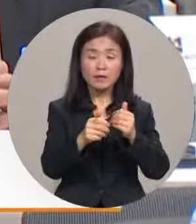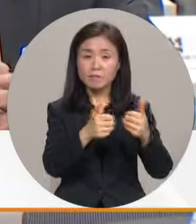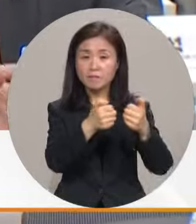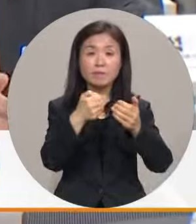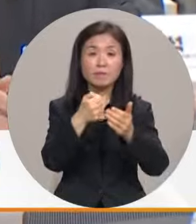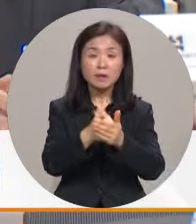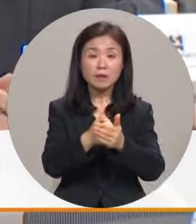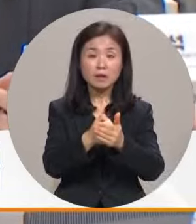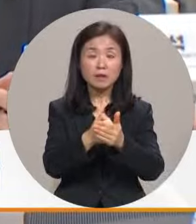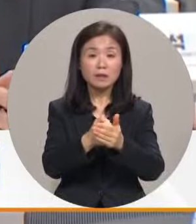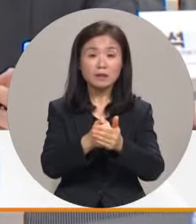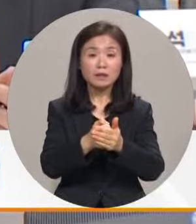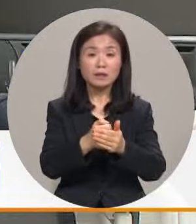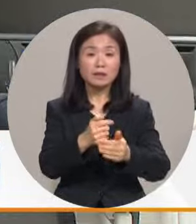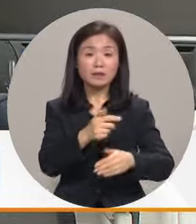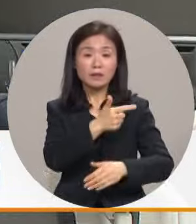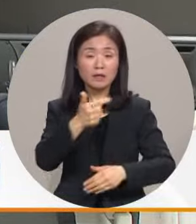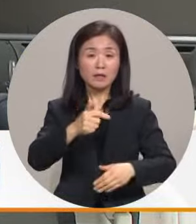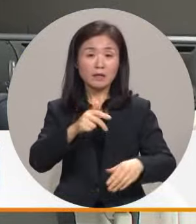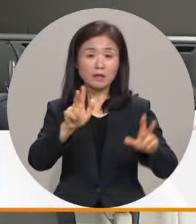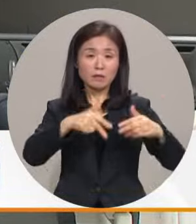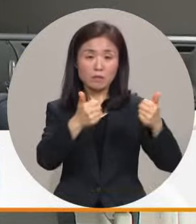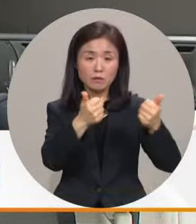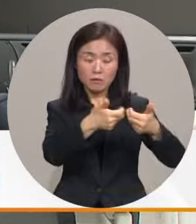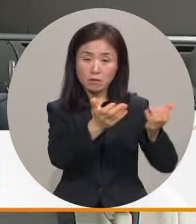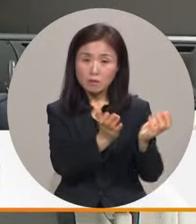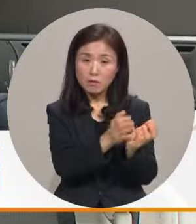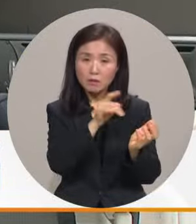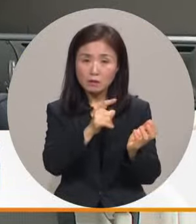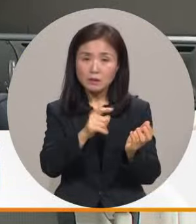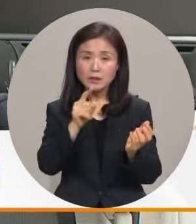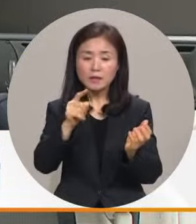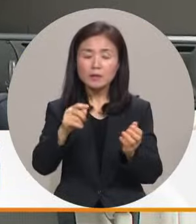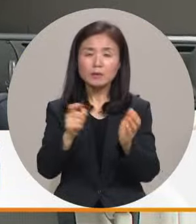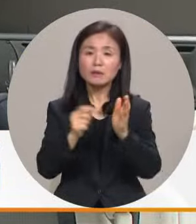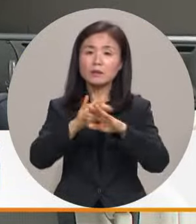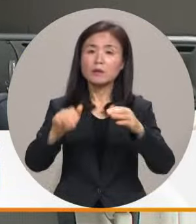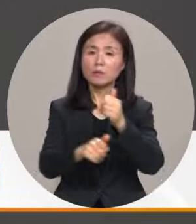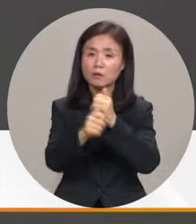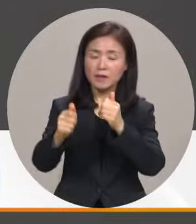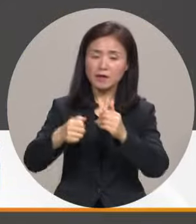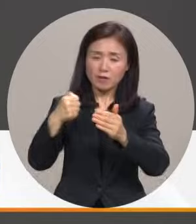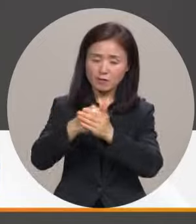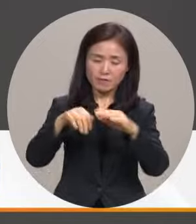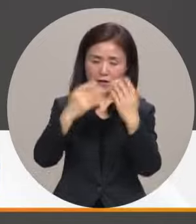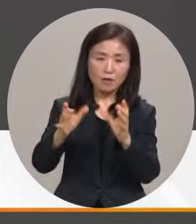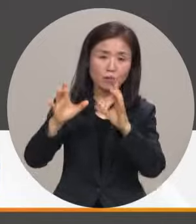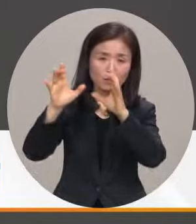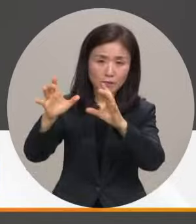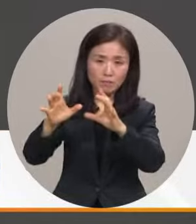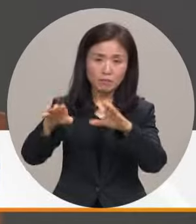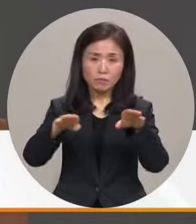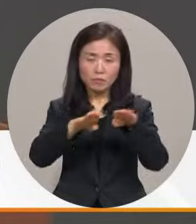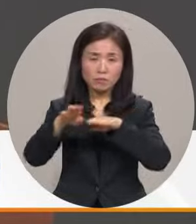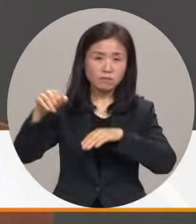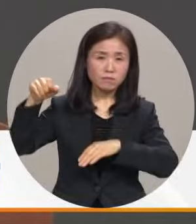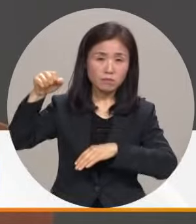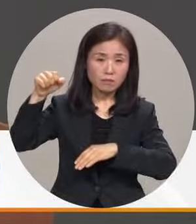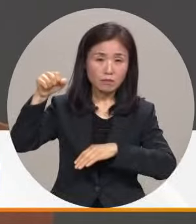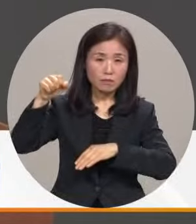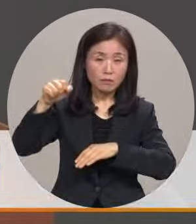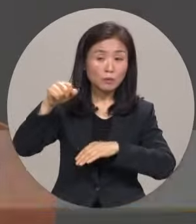비대위의 모든 투쟁 수단에 관한 결정 권한을 위임할 것이라 밝히며 총파업을 비롯한 집단 행동에 나서기 위해